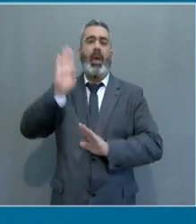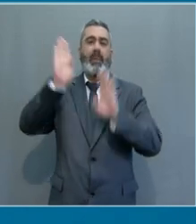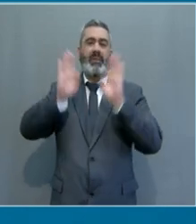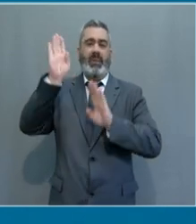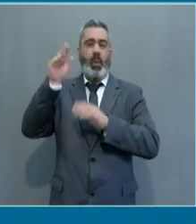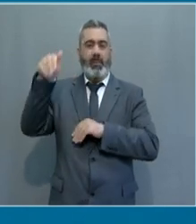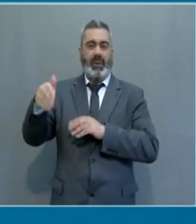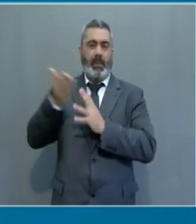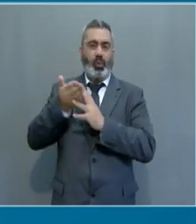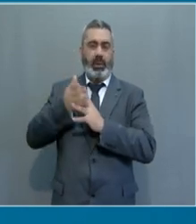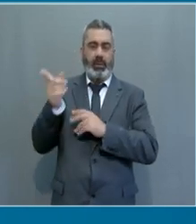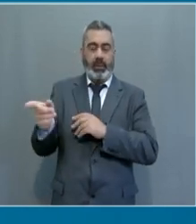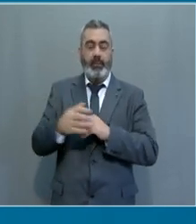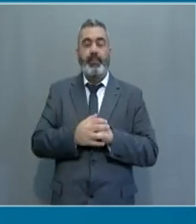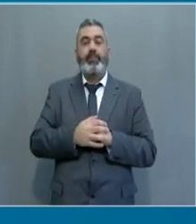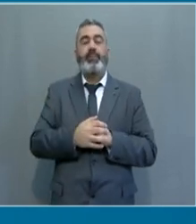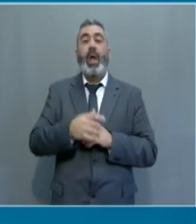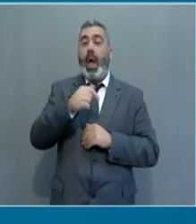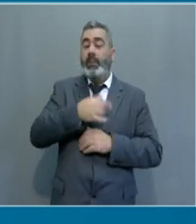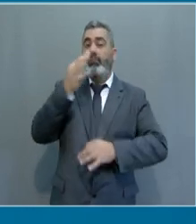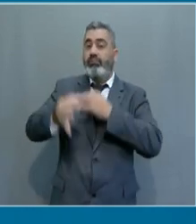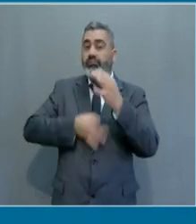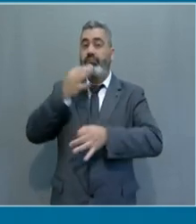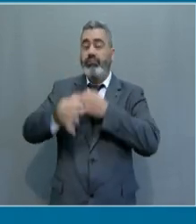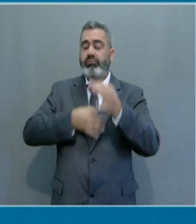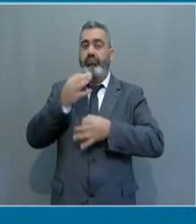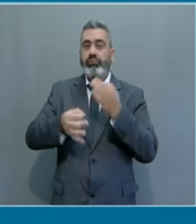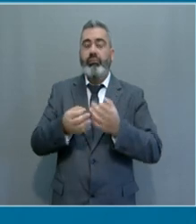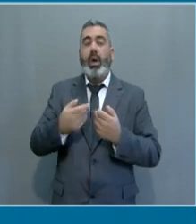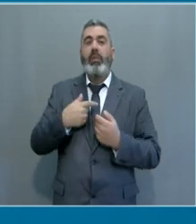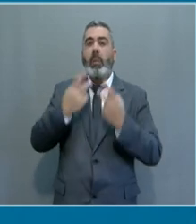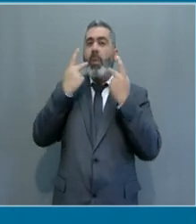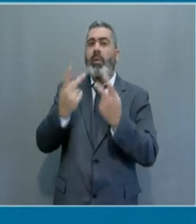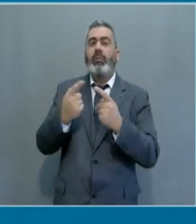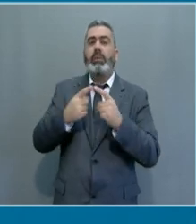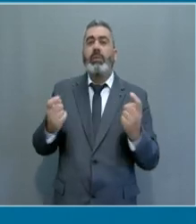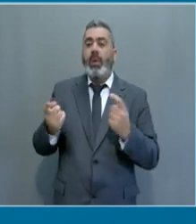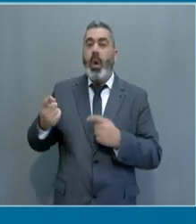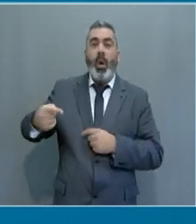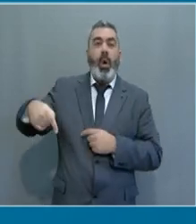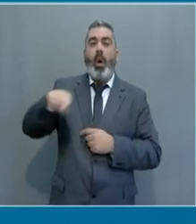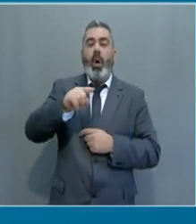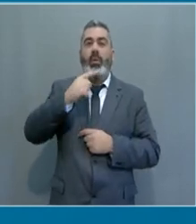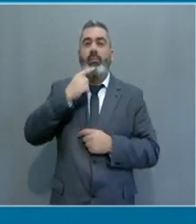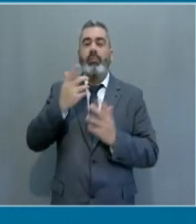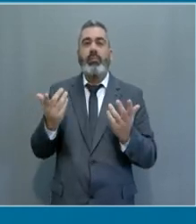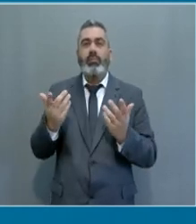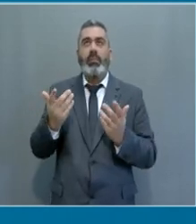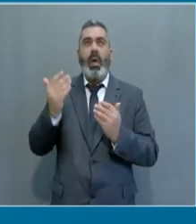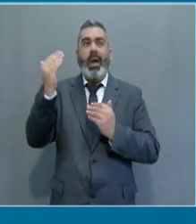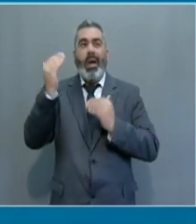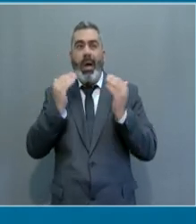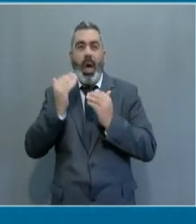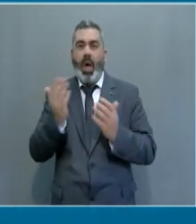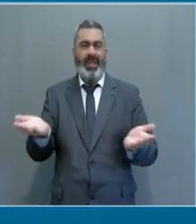Αθηνών κυρίως. Εκεί, με μεγάλη χαρά μας, είδαμε την άμεση, χωρίς